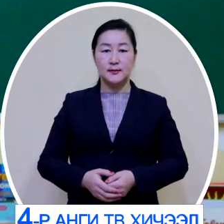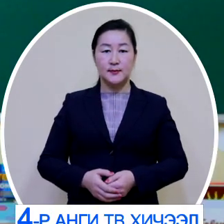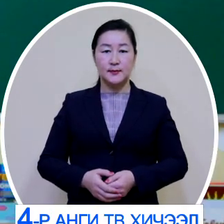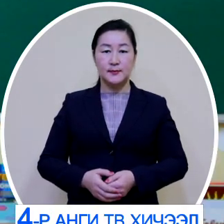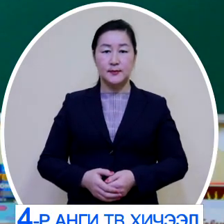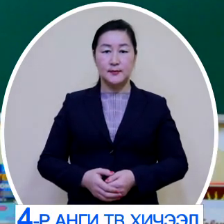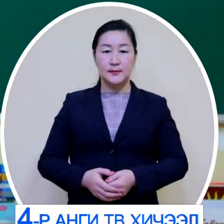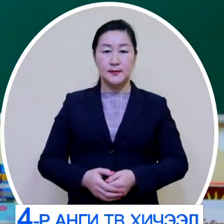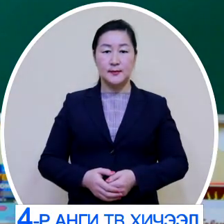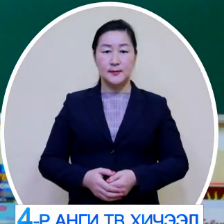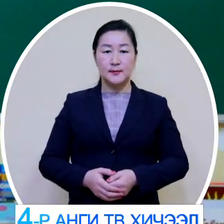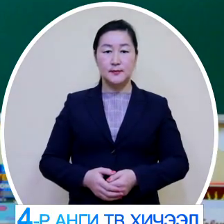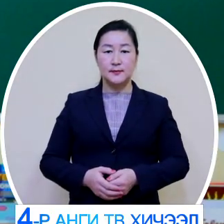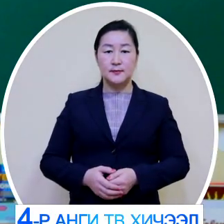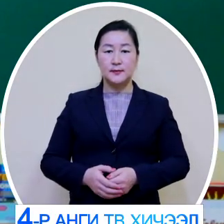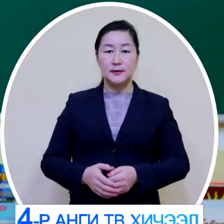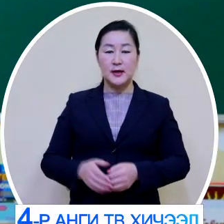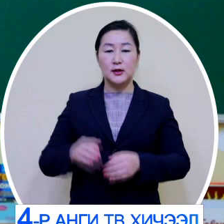байна. За,